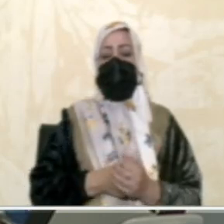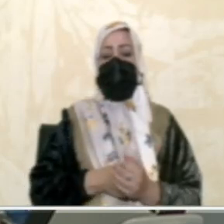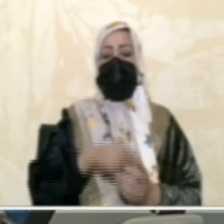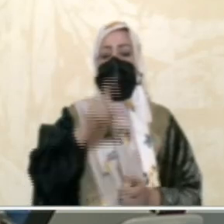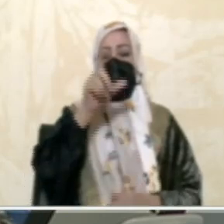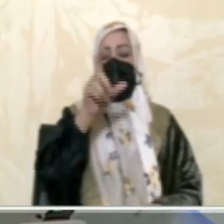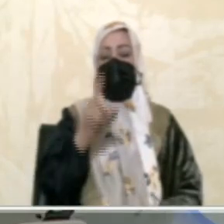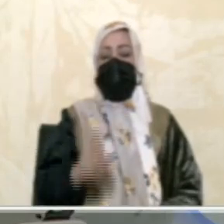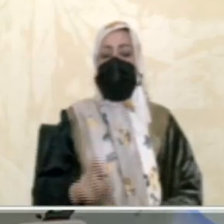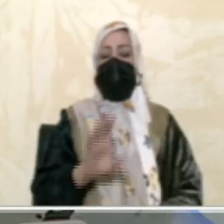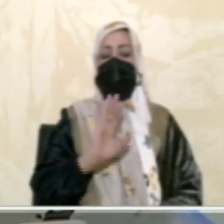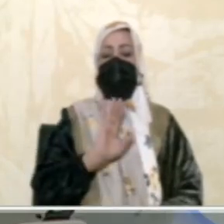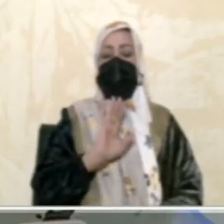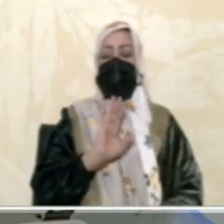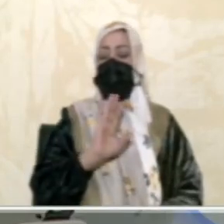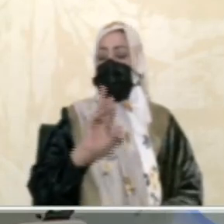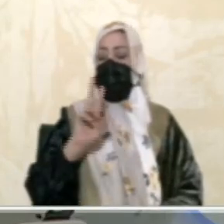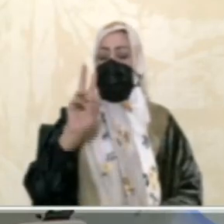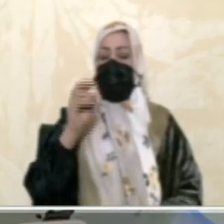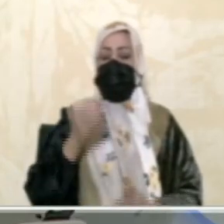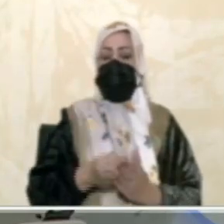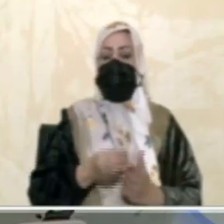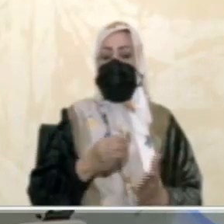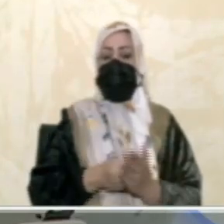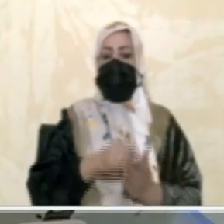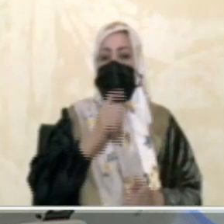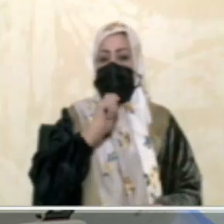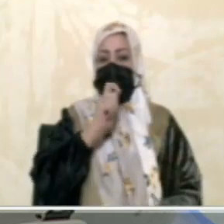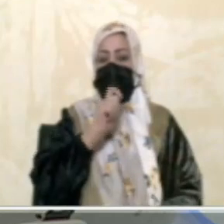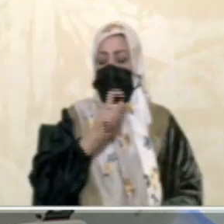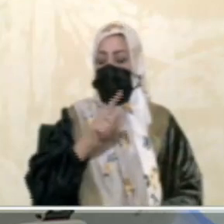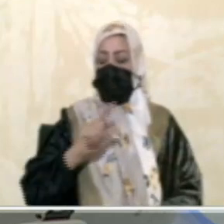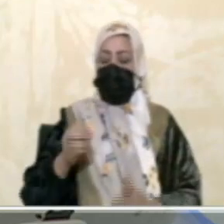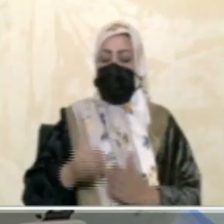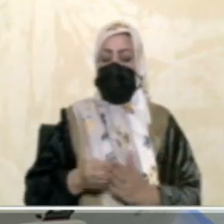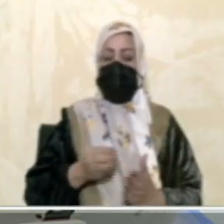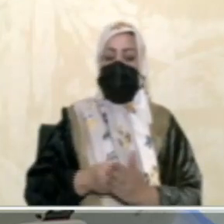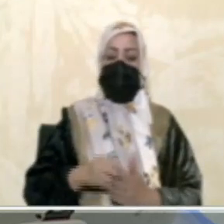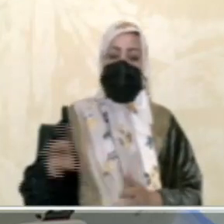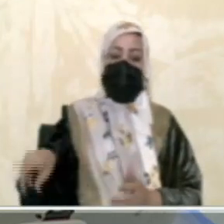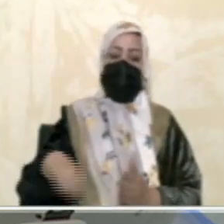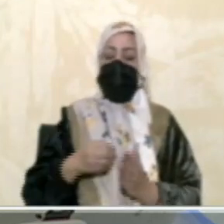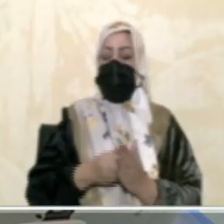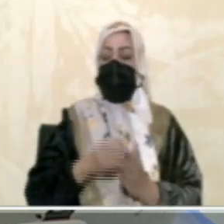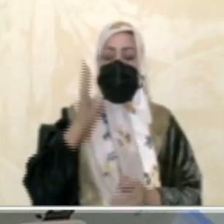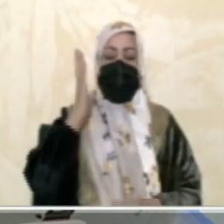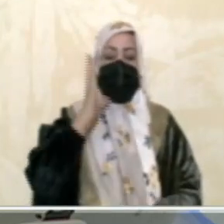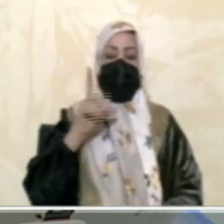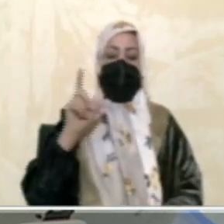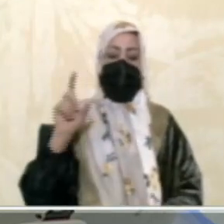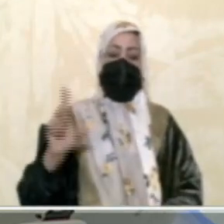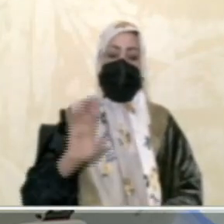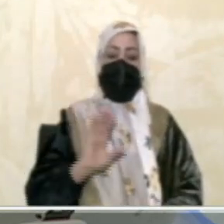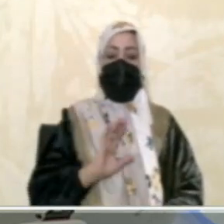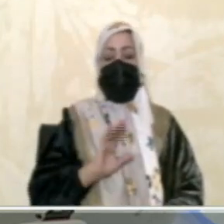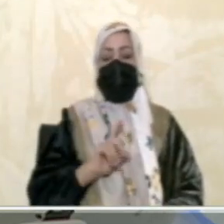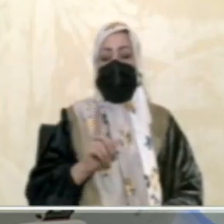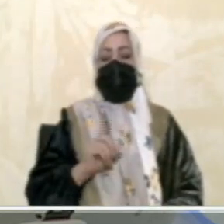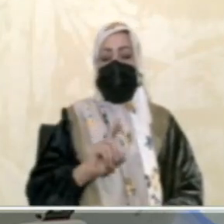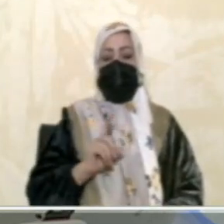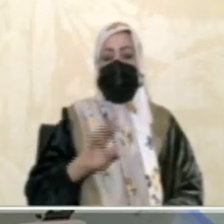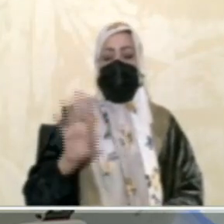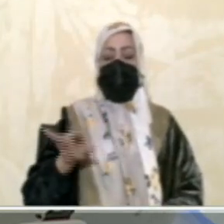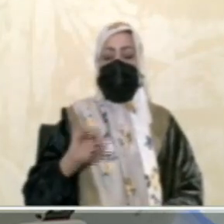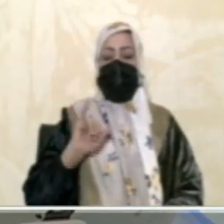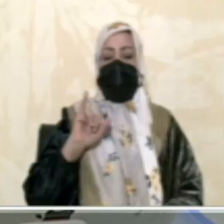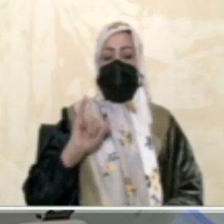الخطبه فهذا من الاوقات التي ينهى عن التنفل فيها وبالتالي يا يونس الان اذا دخلت